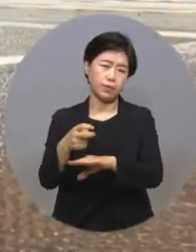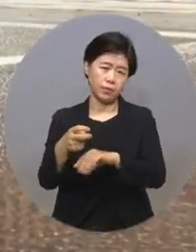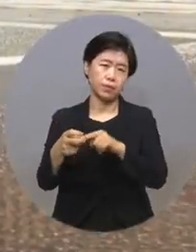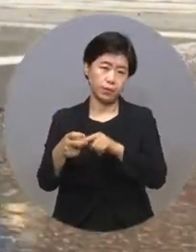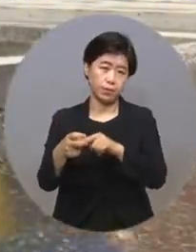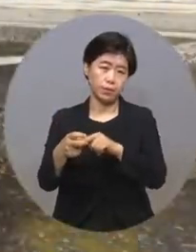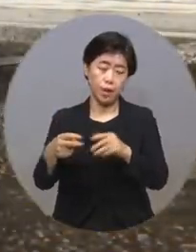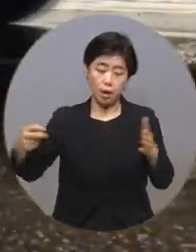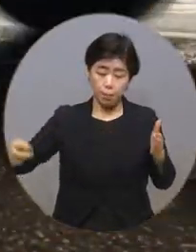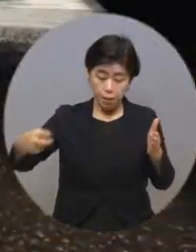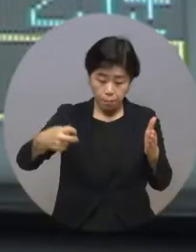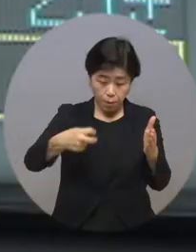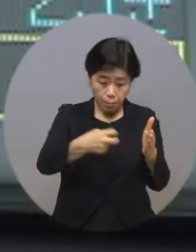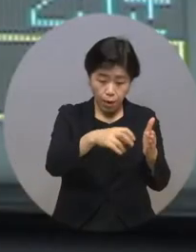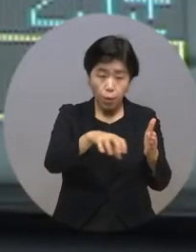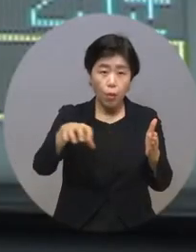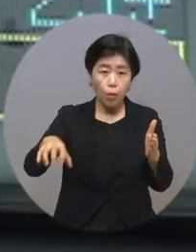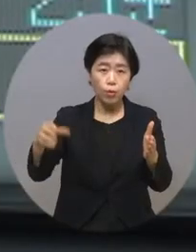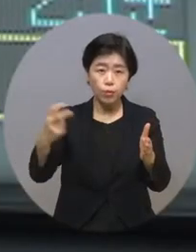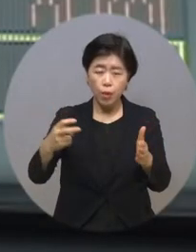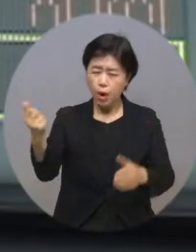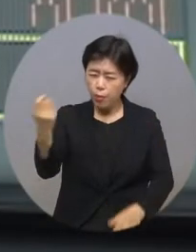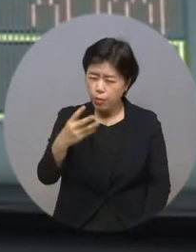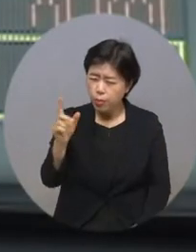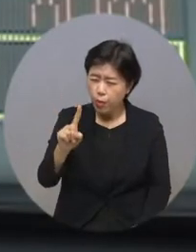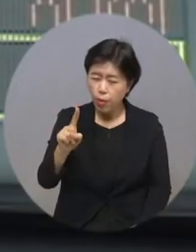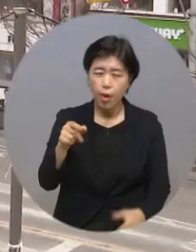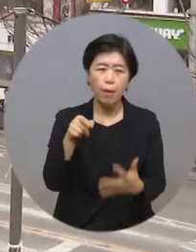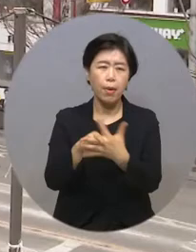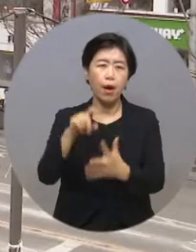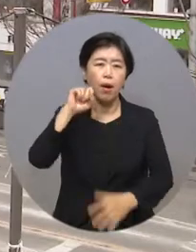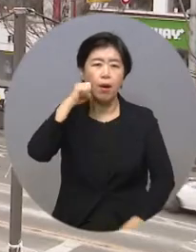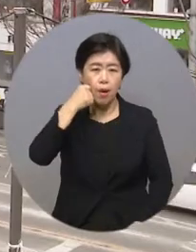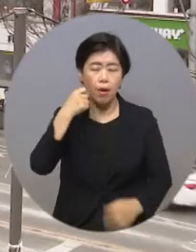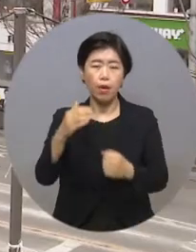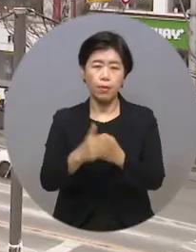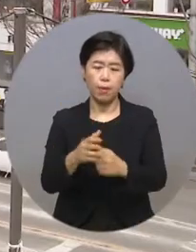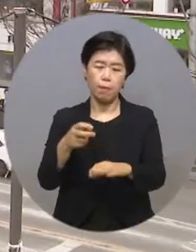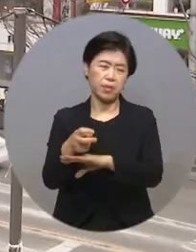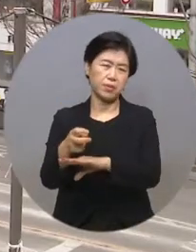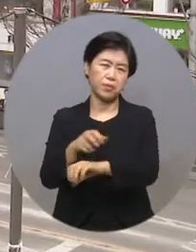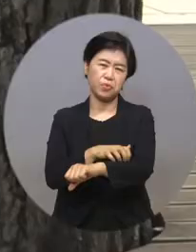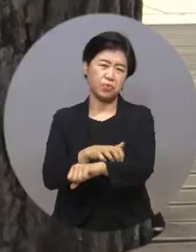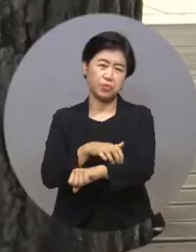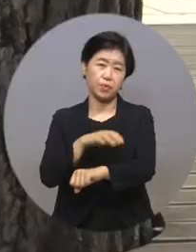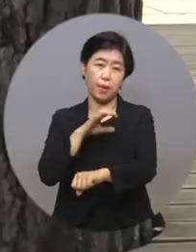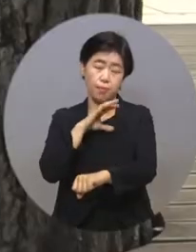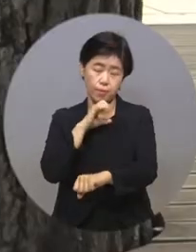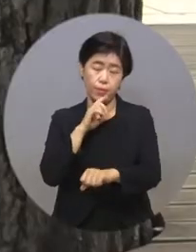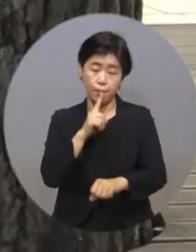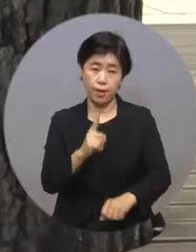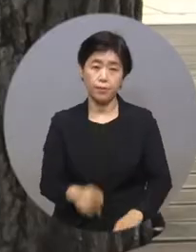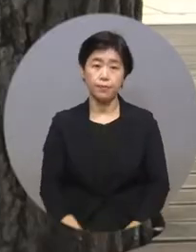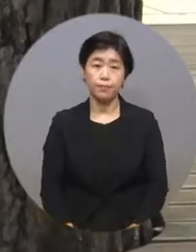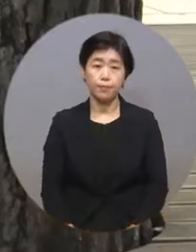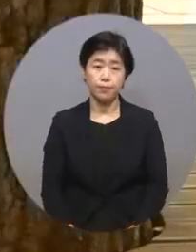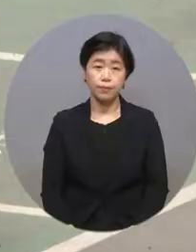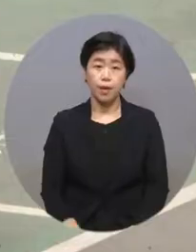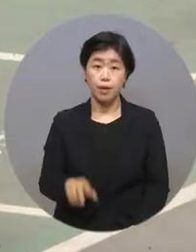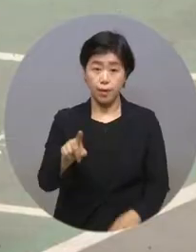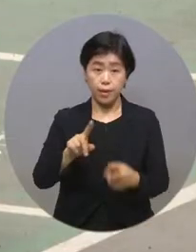52.8%가 버스 정차 위치와 노선 번호를 파악하기 어렵다는 이유로 버스를 지목했습니다. 이에 대해